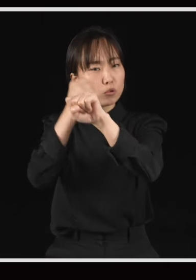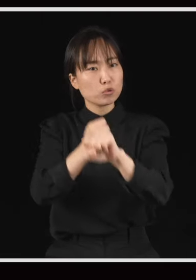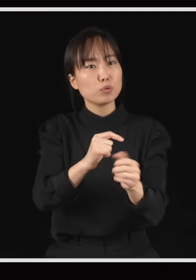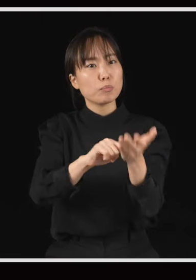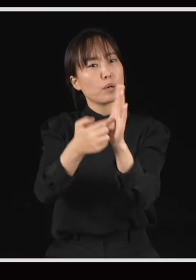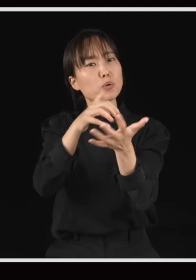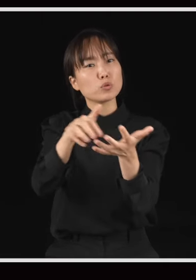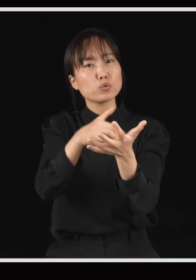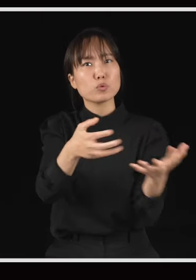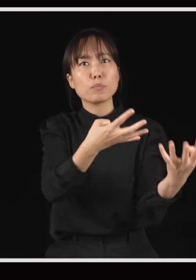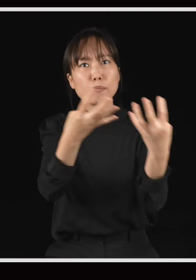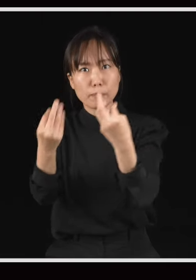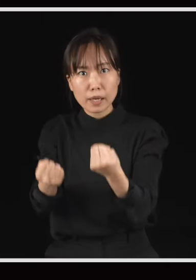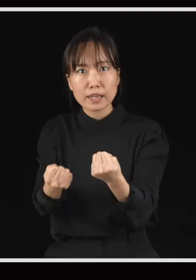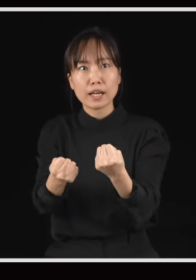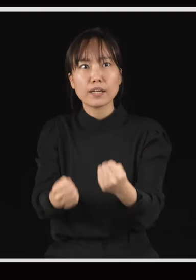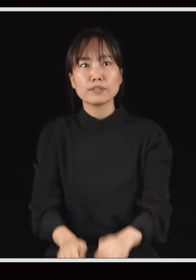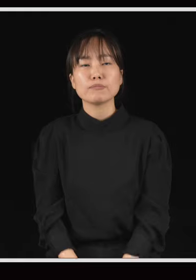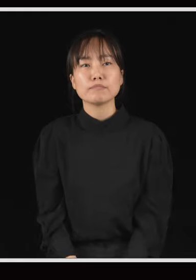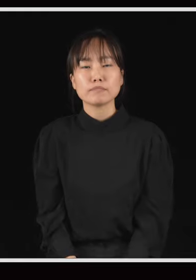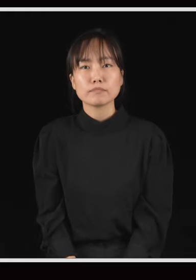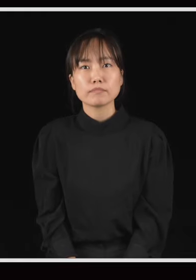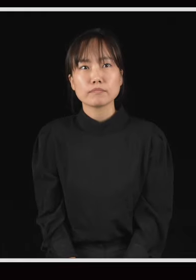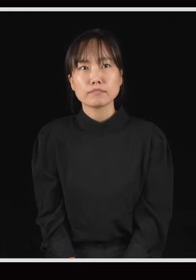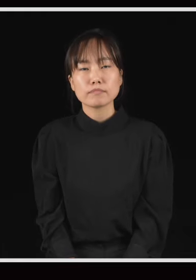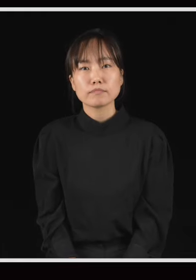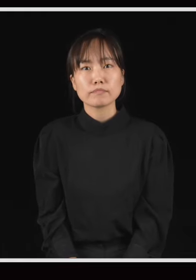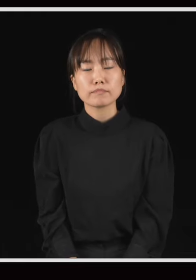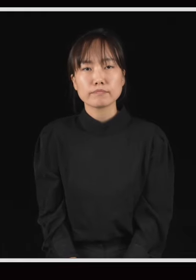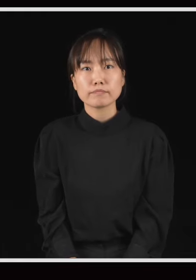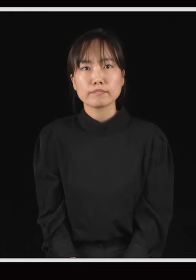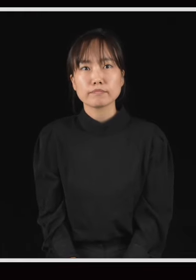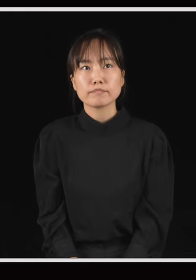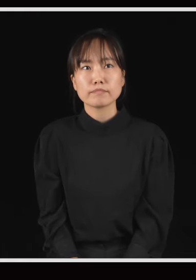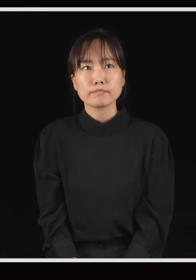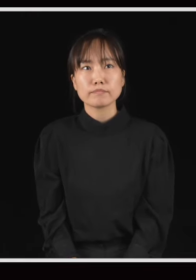이거는 그동안 논문이 수백 편이 나왔습니다.